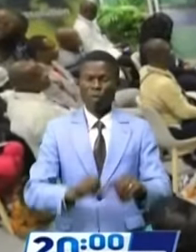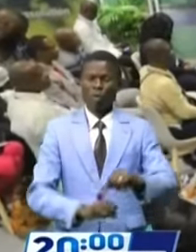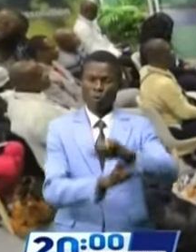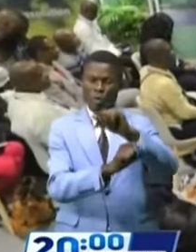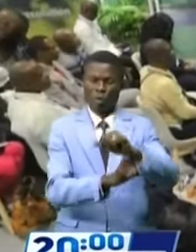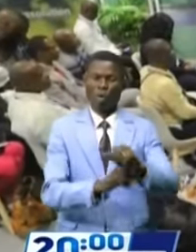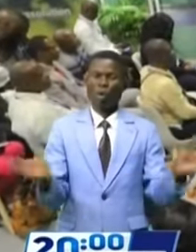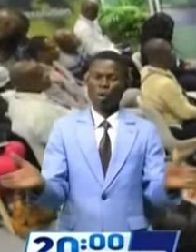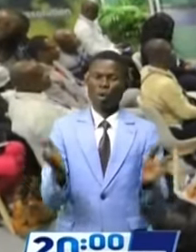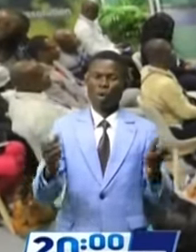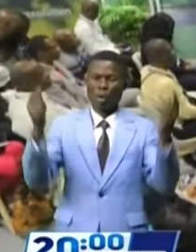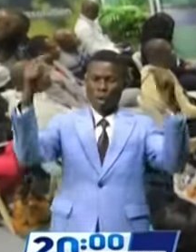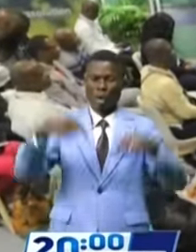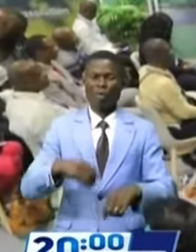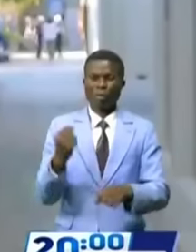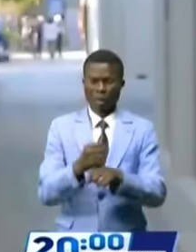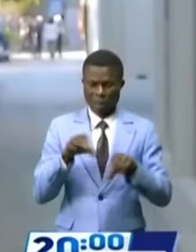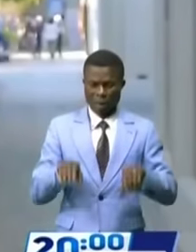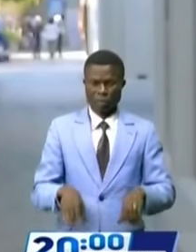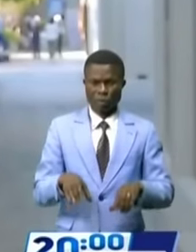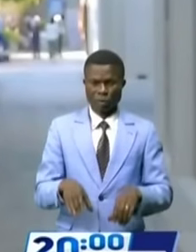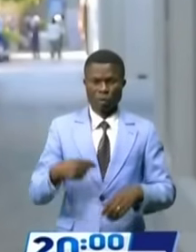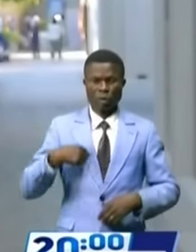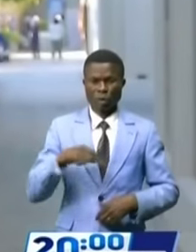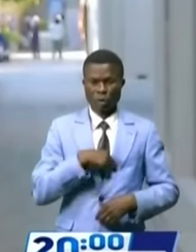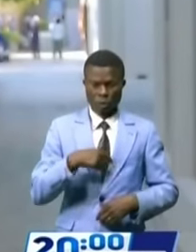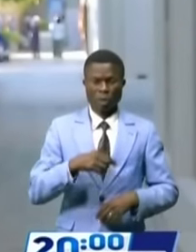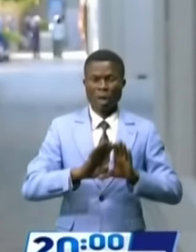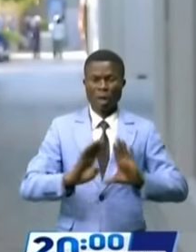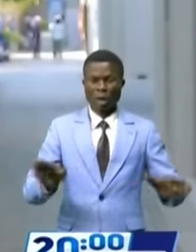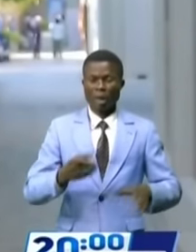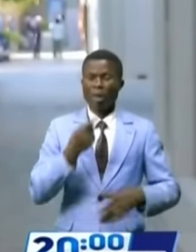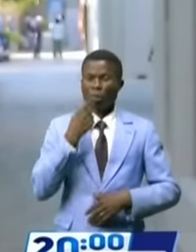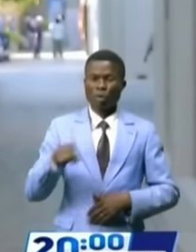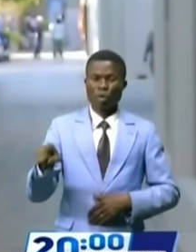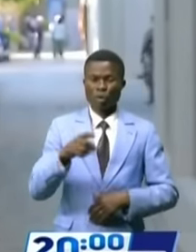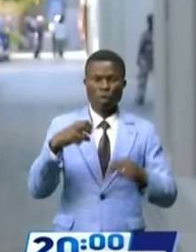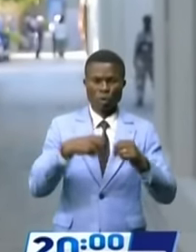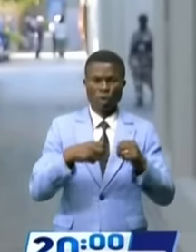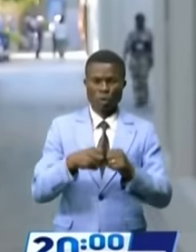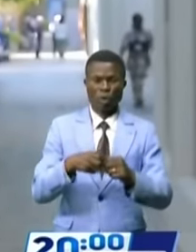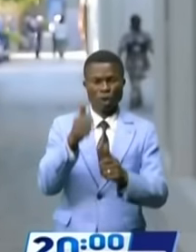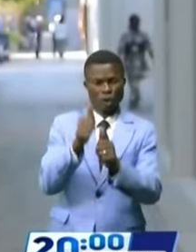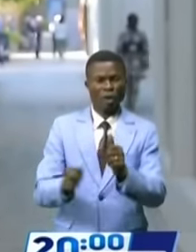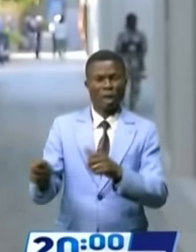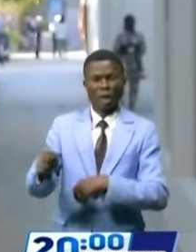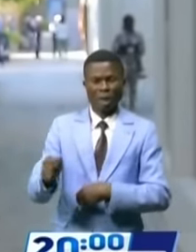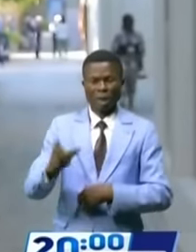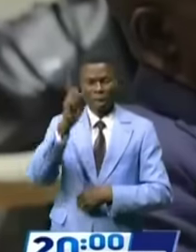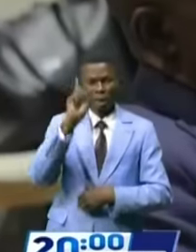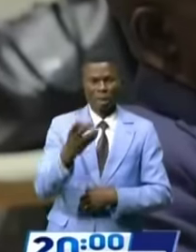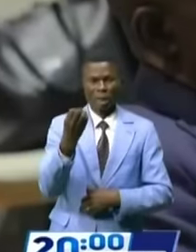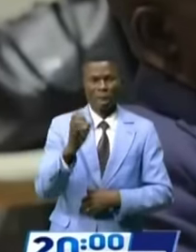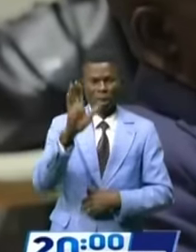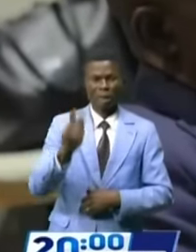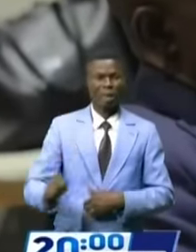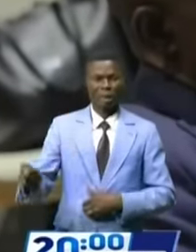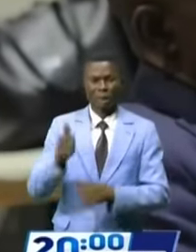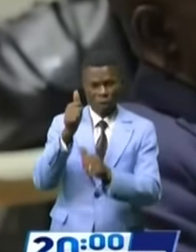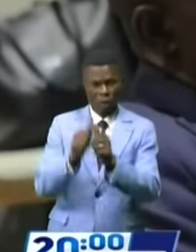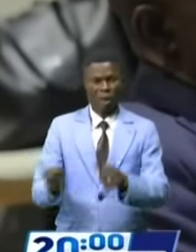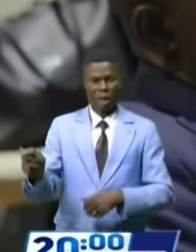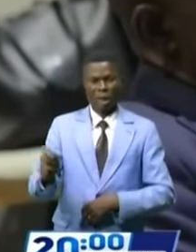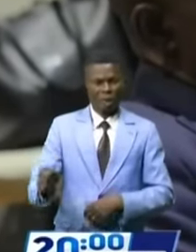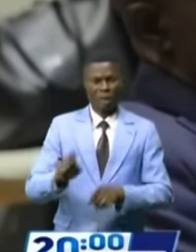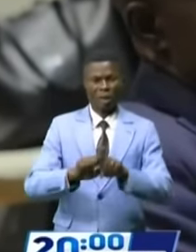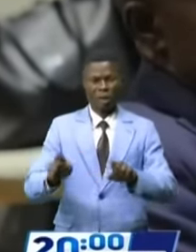les motiver à venir aussi travailler dans les zones rurales et périurbaines. Nous sommes aujourd'hui en mesure de vous dire comment électrifier chaque territoire. Nous avons 145 territoires et chaque territoire est